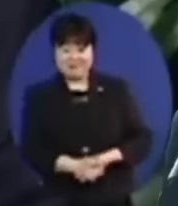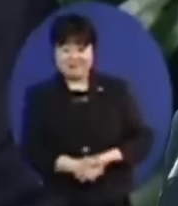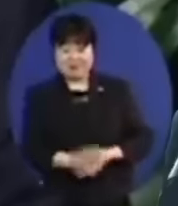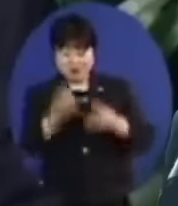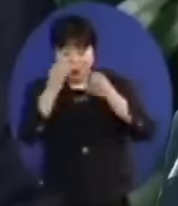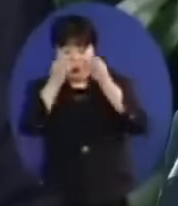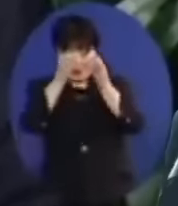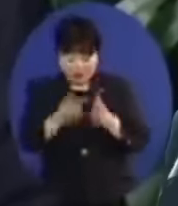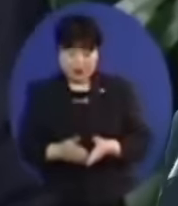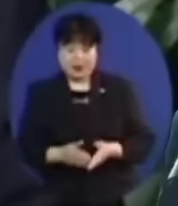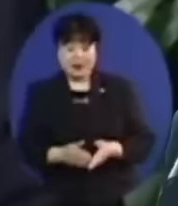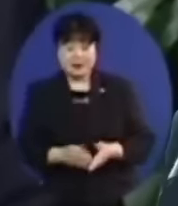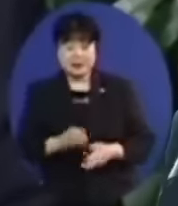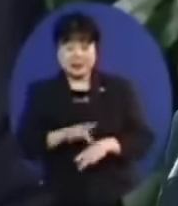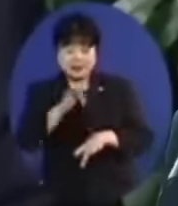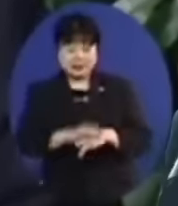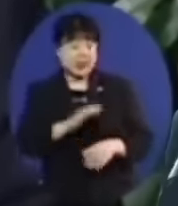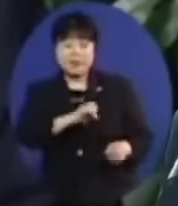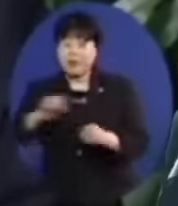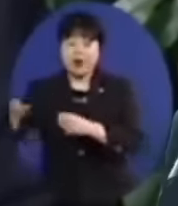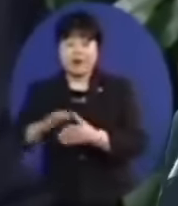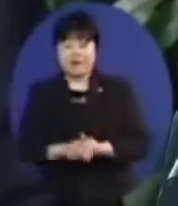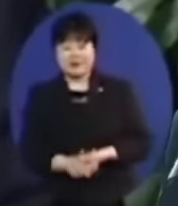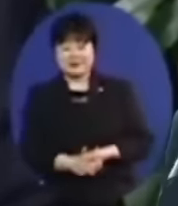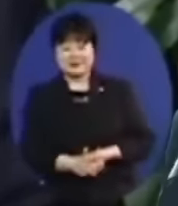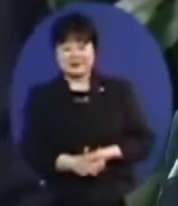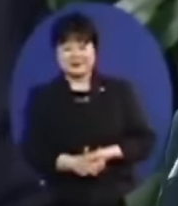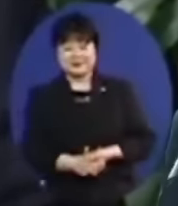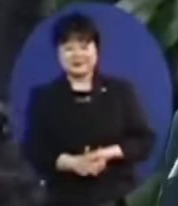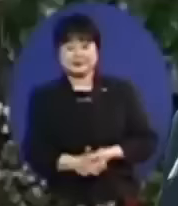고난을 통해서 나쁜 습관을 버리는 것입니다.